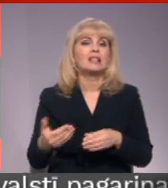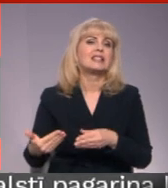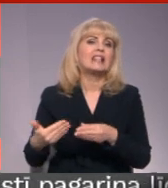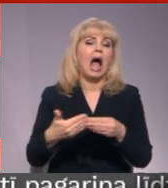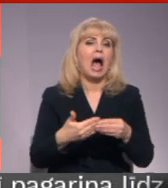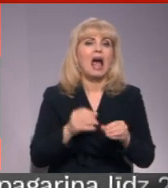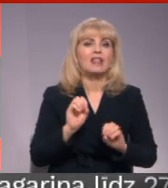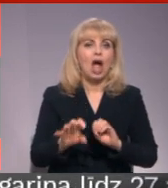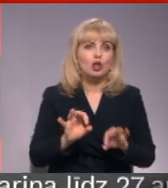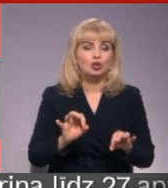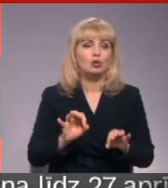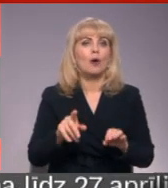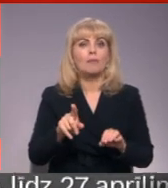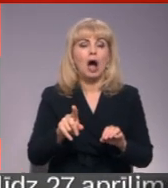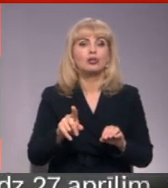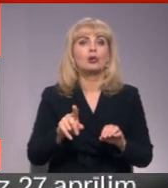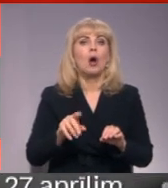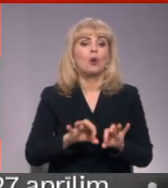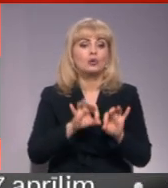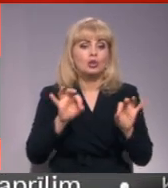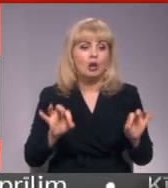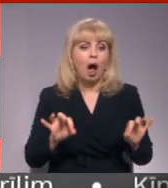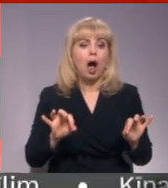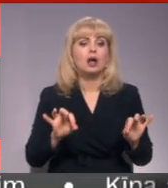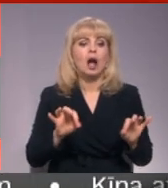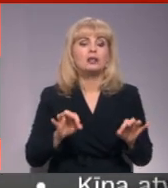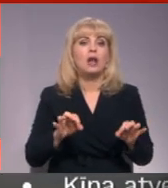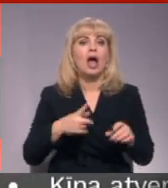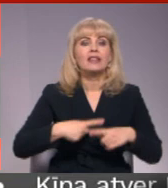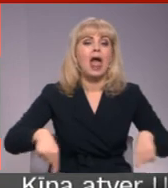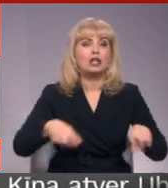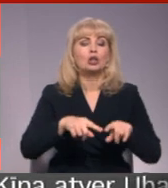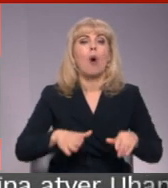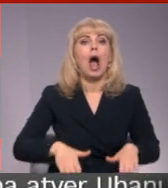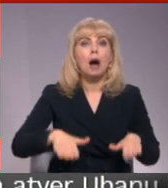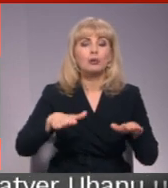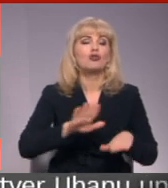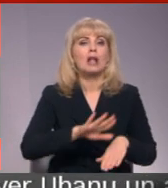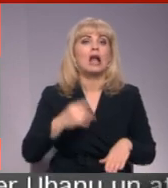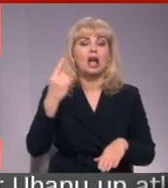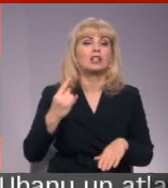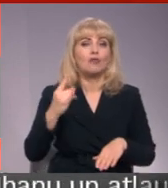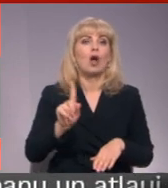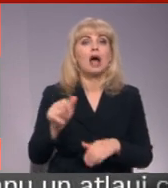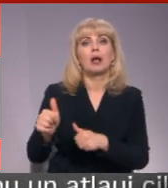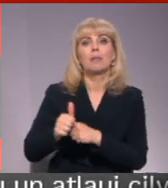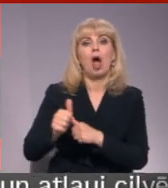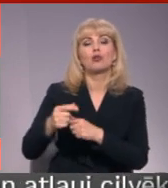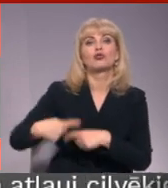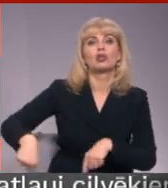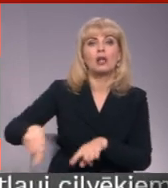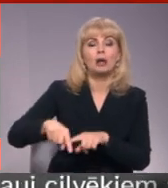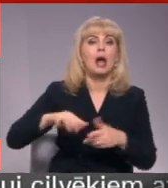tad tajā augstgalā notiek ūdens uzstādināšana un aplūšanas teritorijas. Tas ne tikai līvāniem, bet arī kas blakus esošām teritorijām. Tas